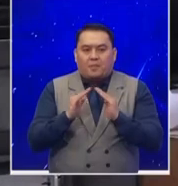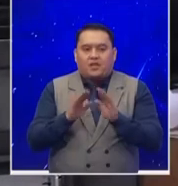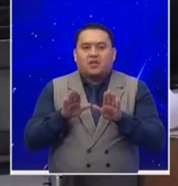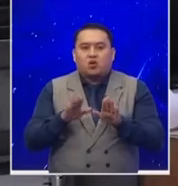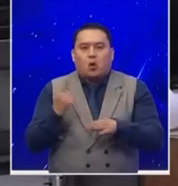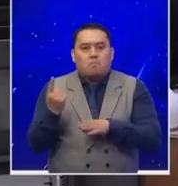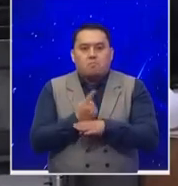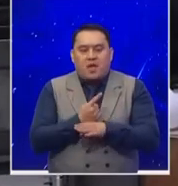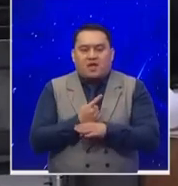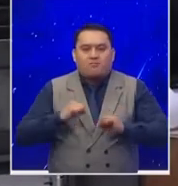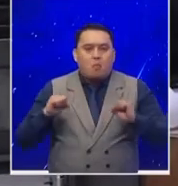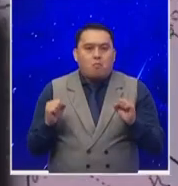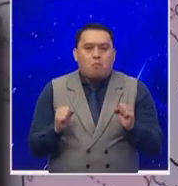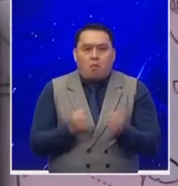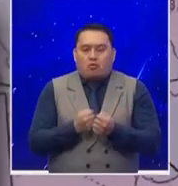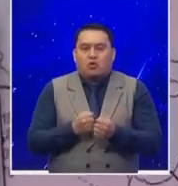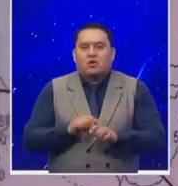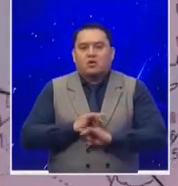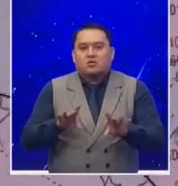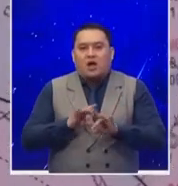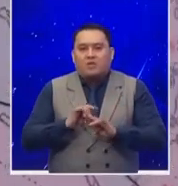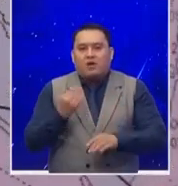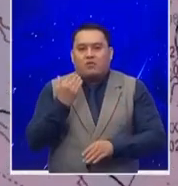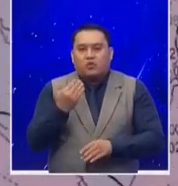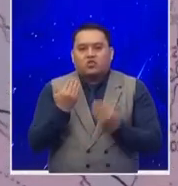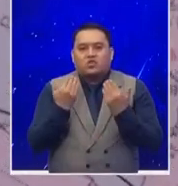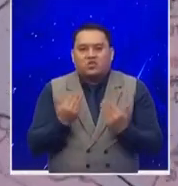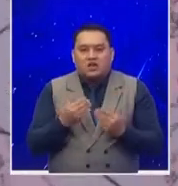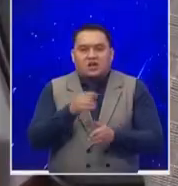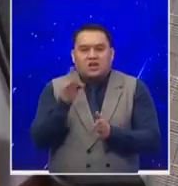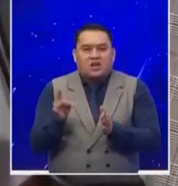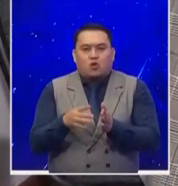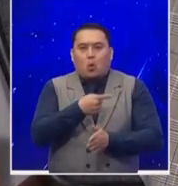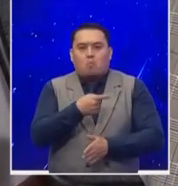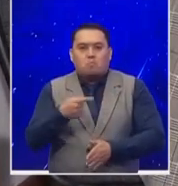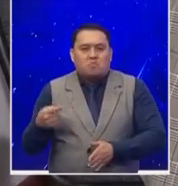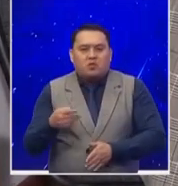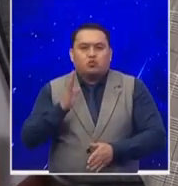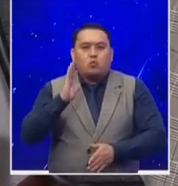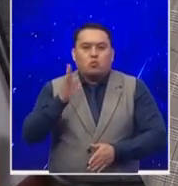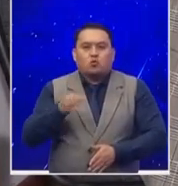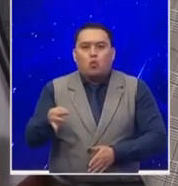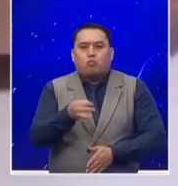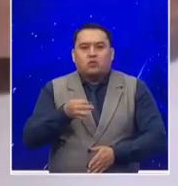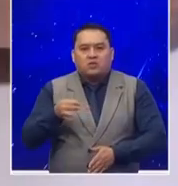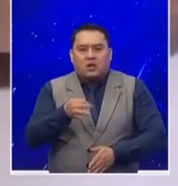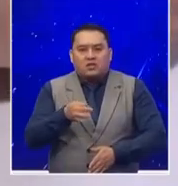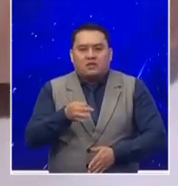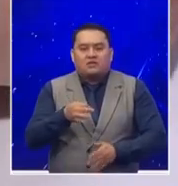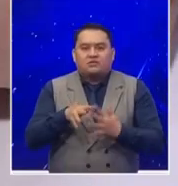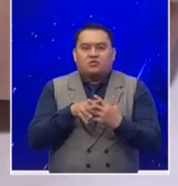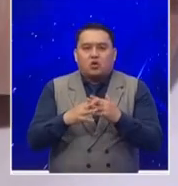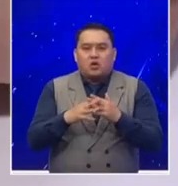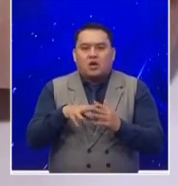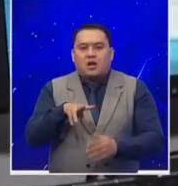только первая волна морозов, говорят синоптики. По их словам, сейчас рекордные минусовые температуры в области наблюдаются в селах